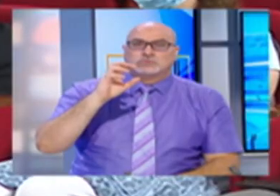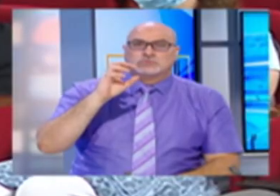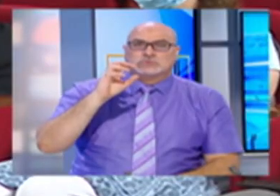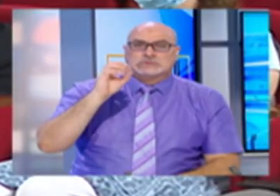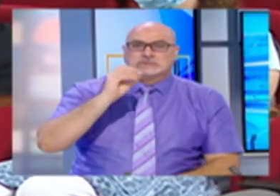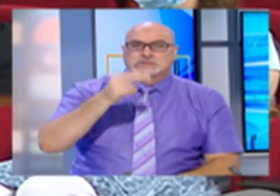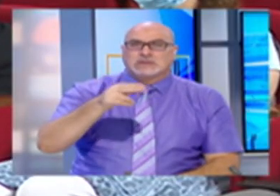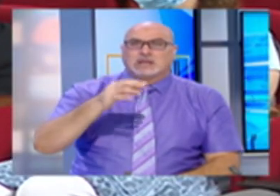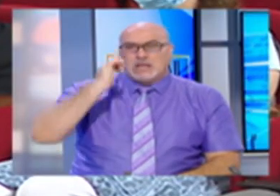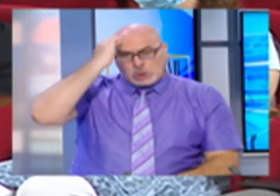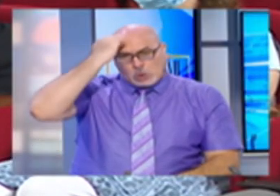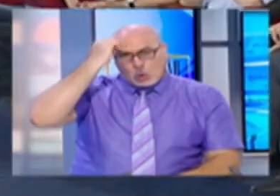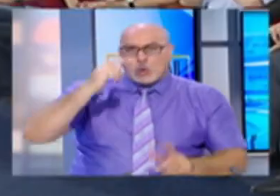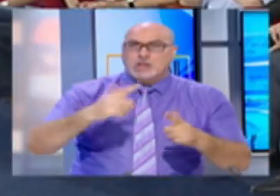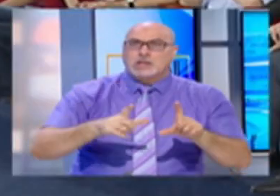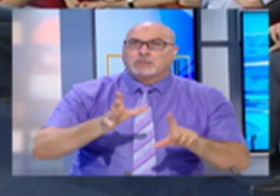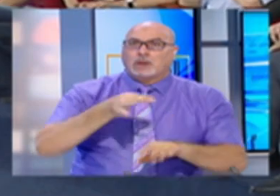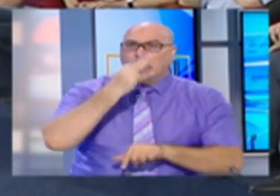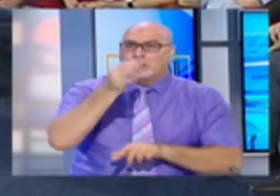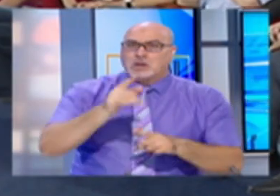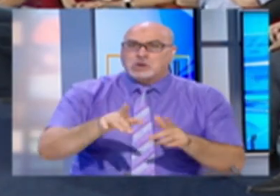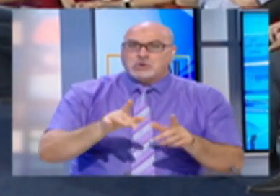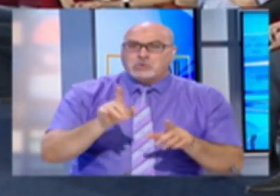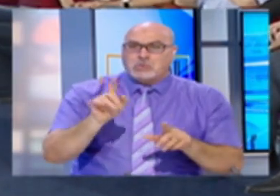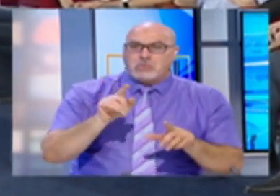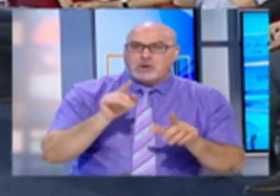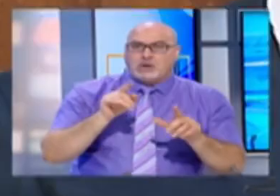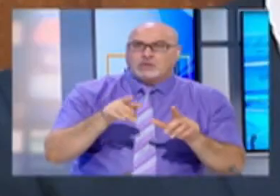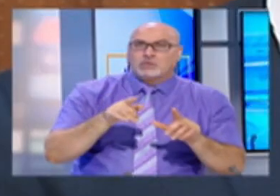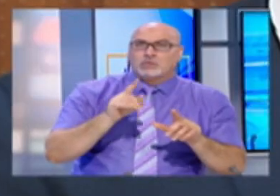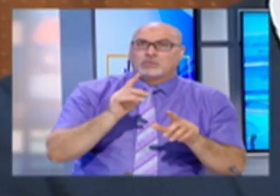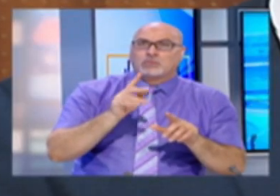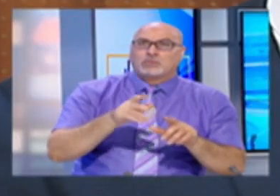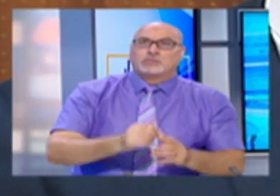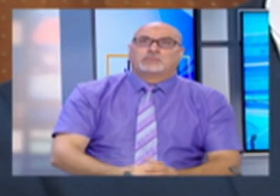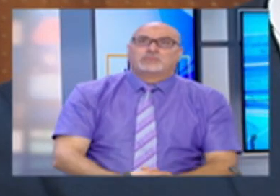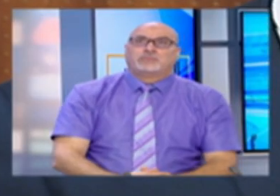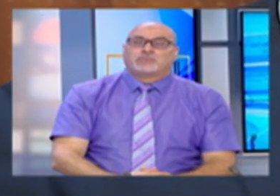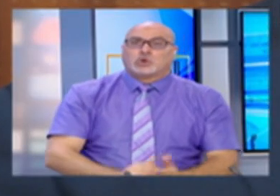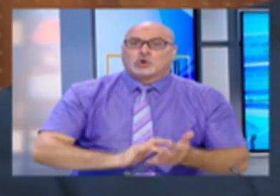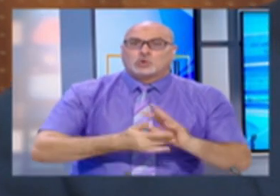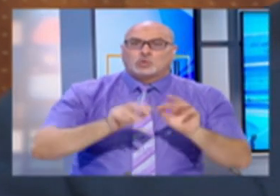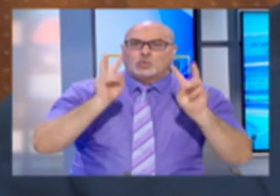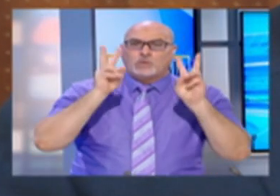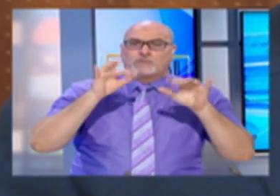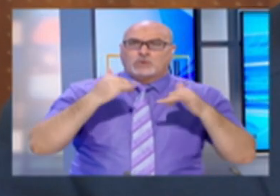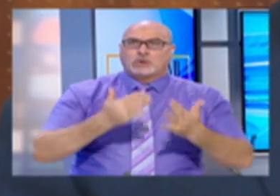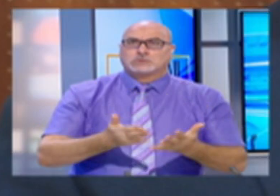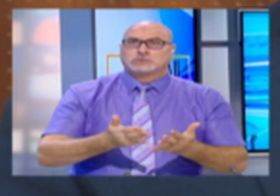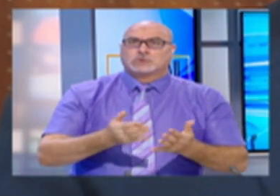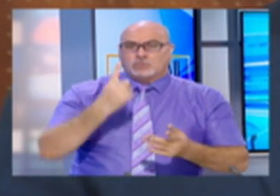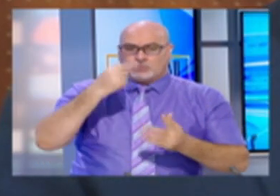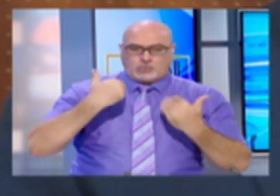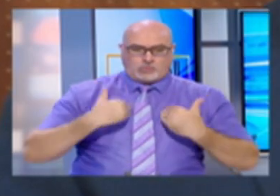تنديدها لخطابات الكراهية والإساءة للشخصيات الوطنية. كل رموز الجزائر تمثل لي أنا